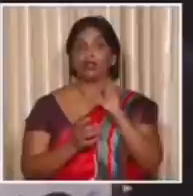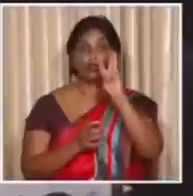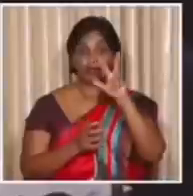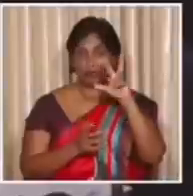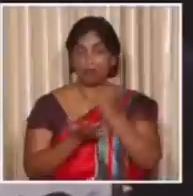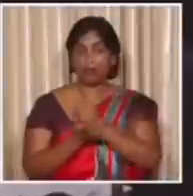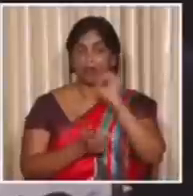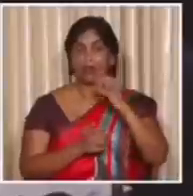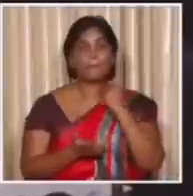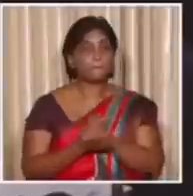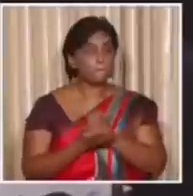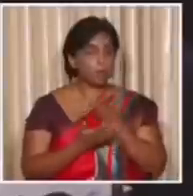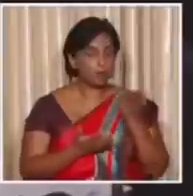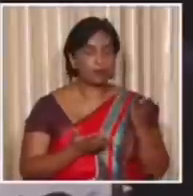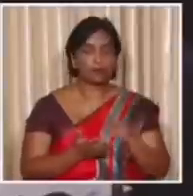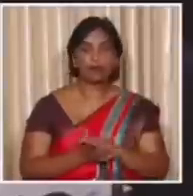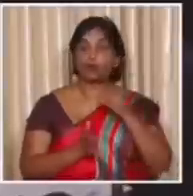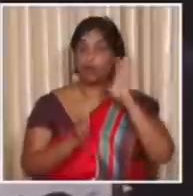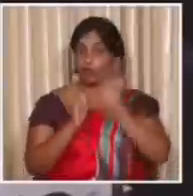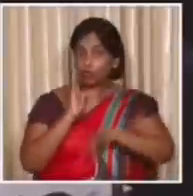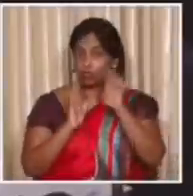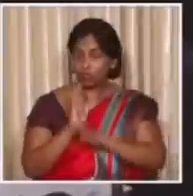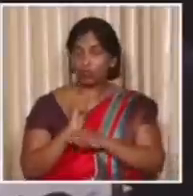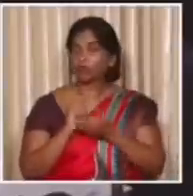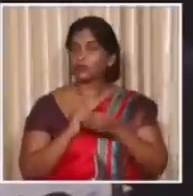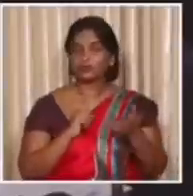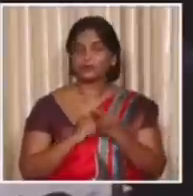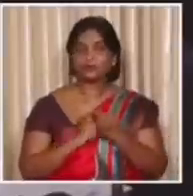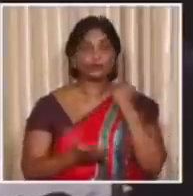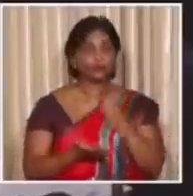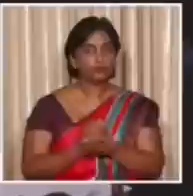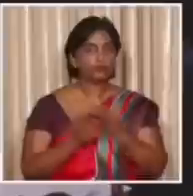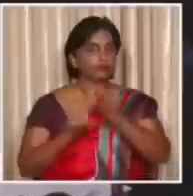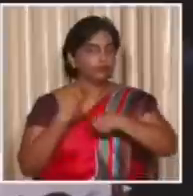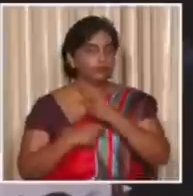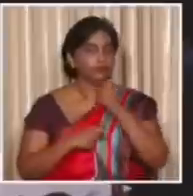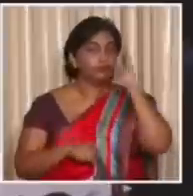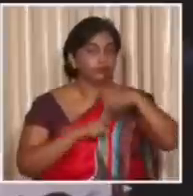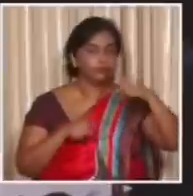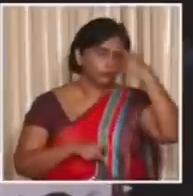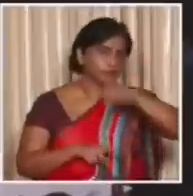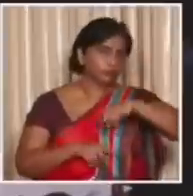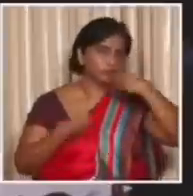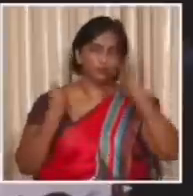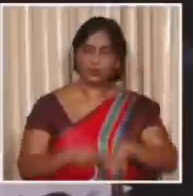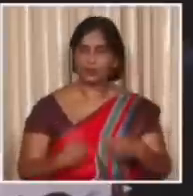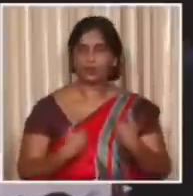38ක් ආයෝජනය කරලා තියෙන බැංකුවල නම් ඒවා කපහැරීම සිද්ධ වෙන්නේ මොකද්ද බැංකු පද්ධතිය කරේ පුරවැසියන්ගේ විශ්වාසය බිඳ